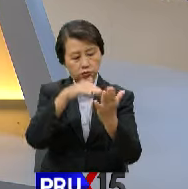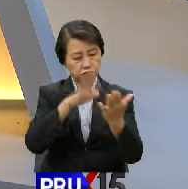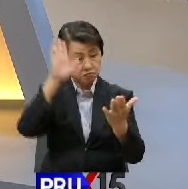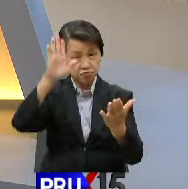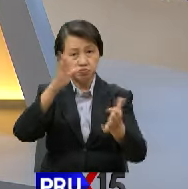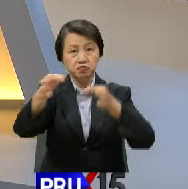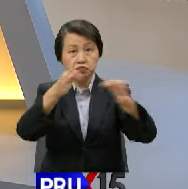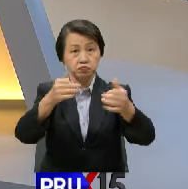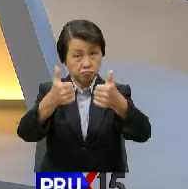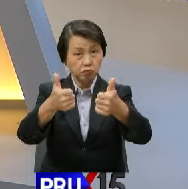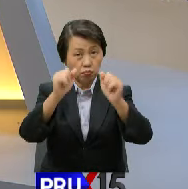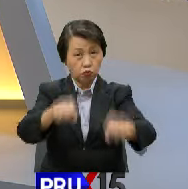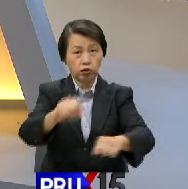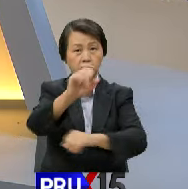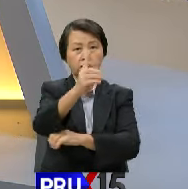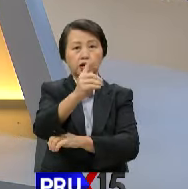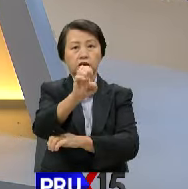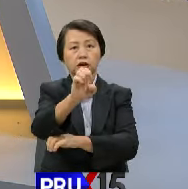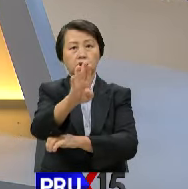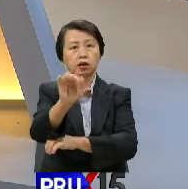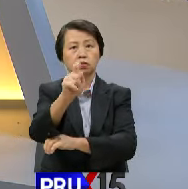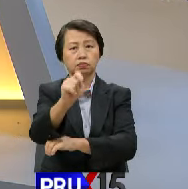memang wajah didebatkan